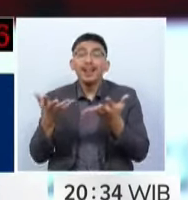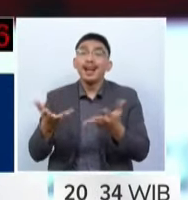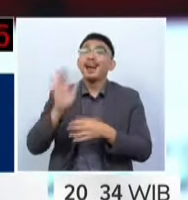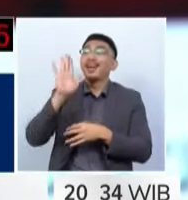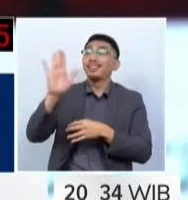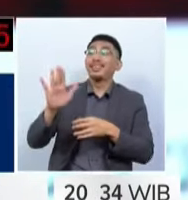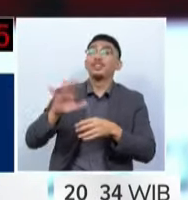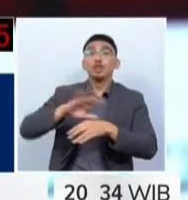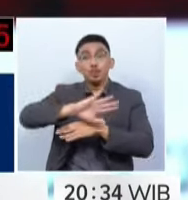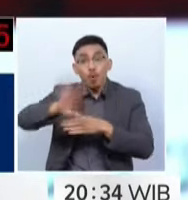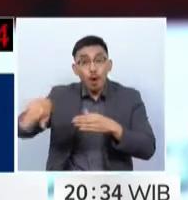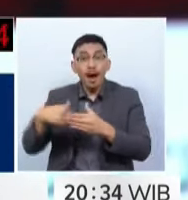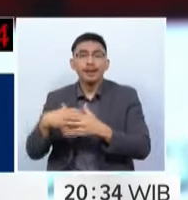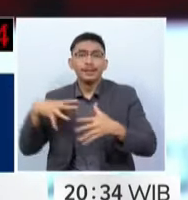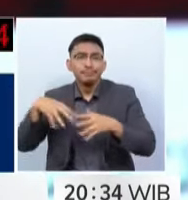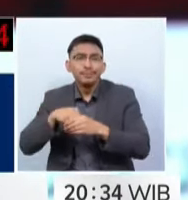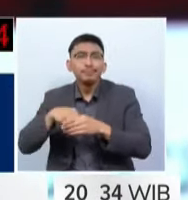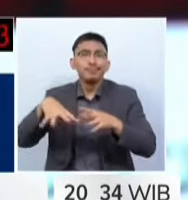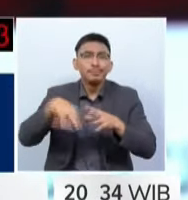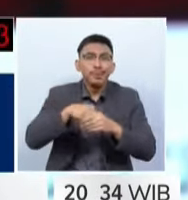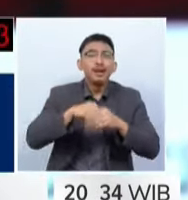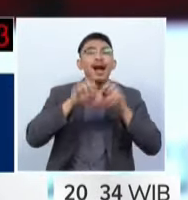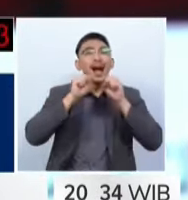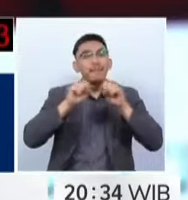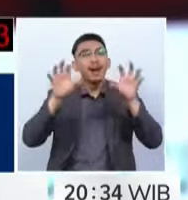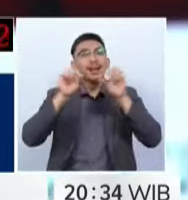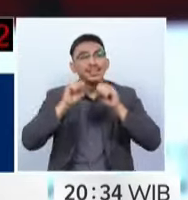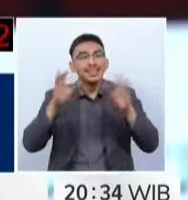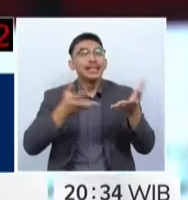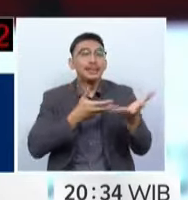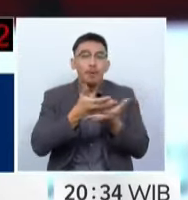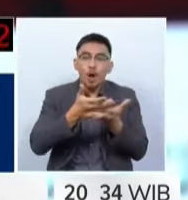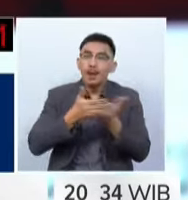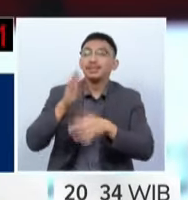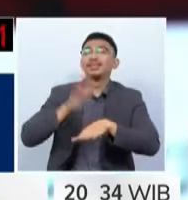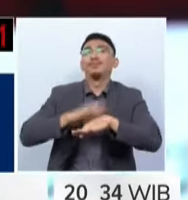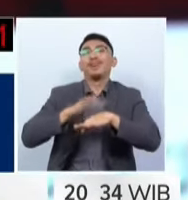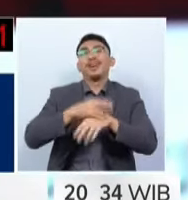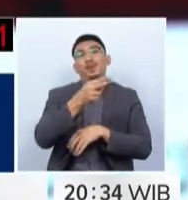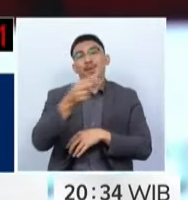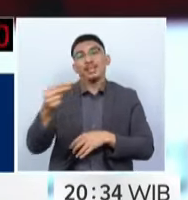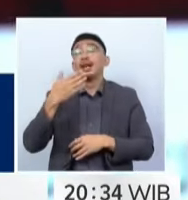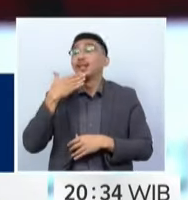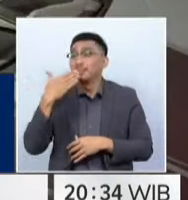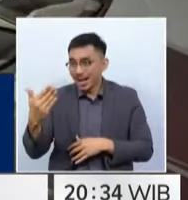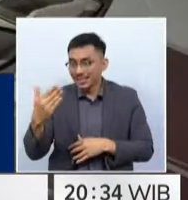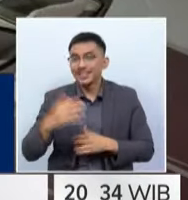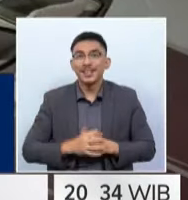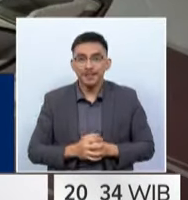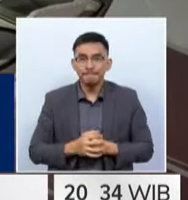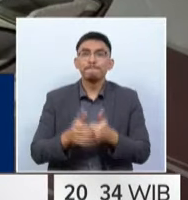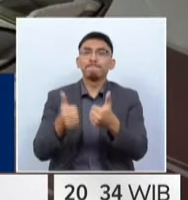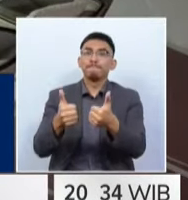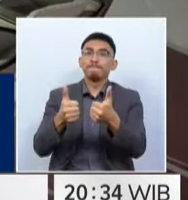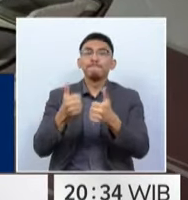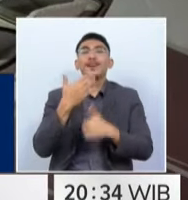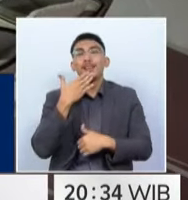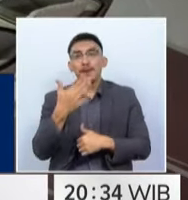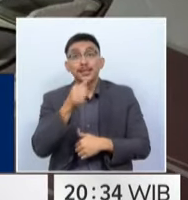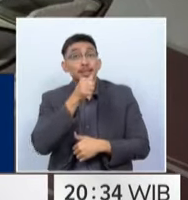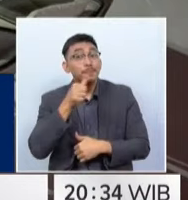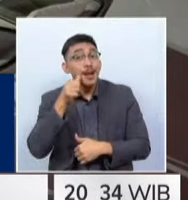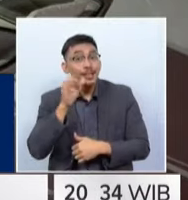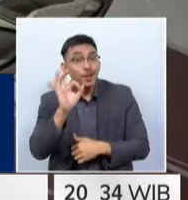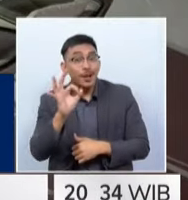di dalam kampanye diplomasi kebudayaan Indonesia terima kasih baik terima kasih Pakis baik selanjutnya calon Presiden